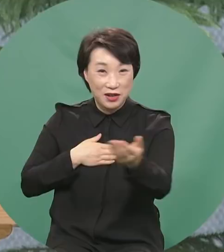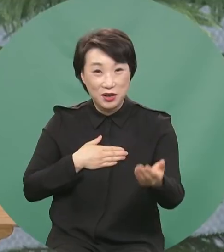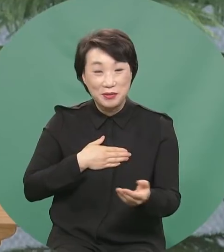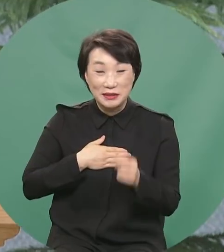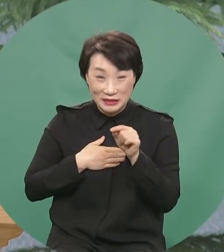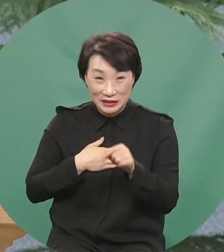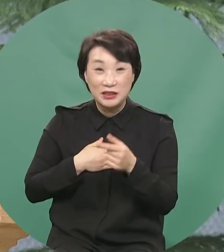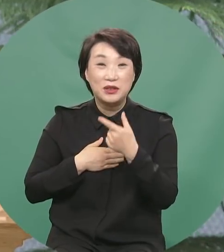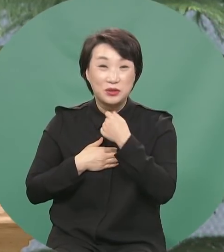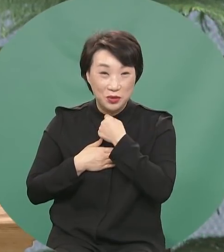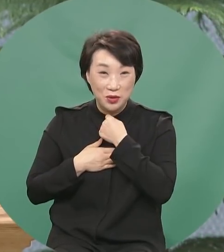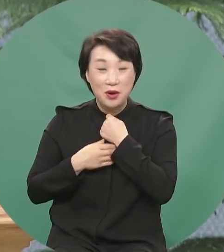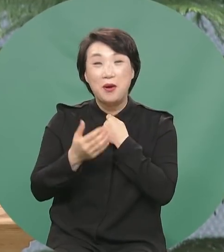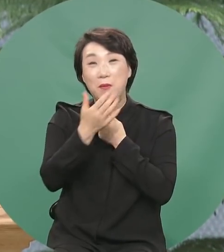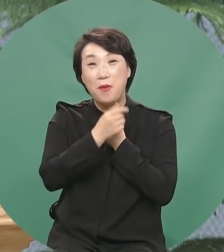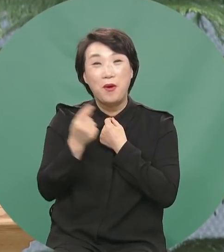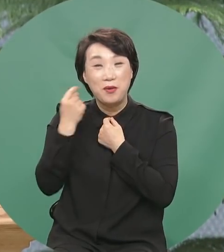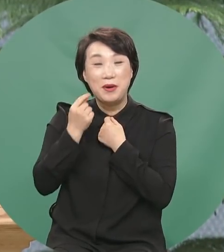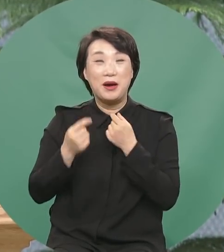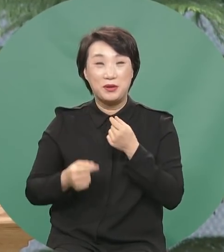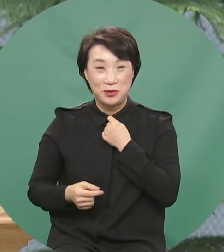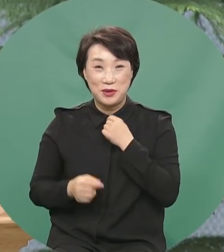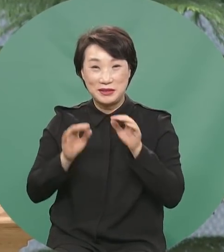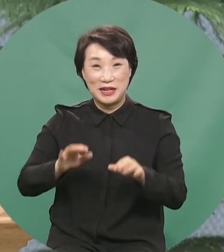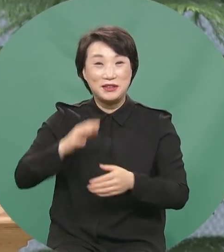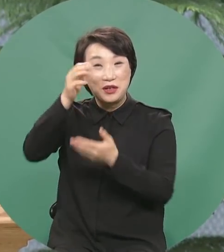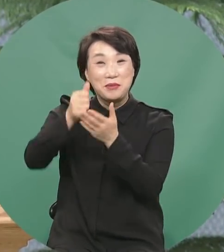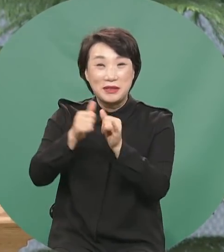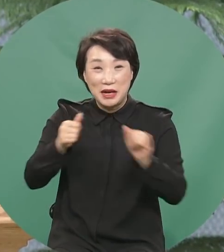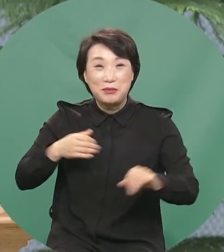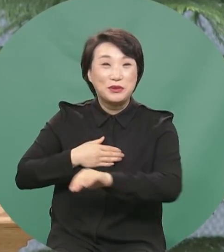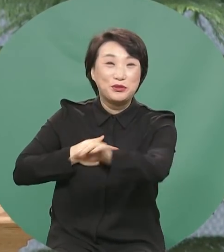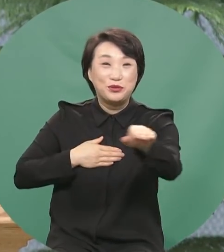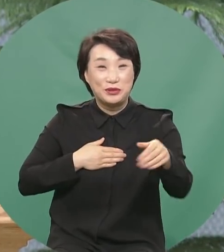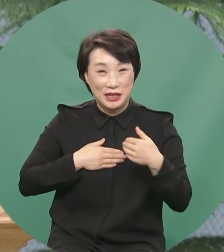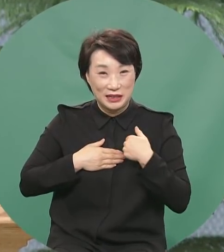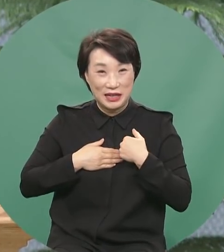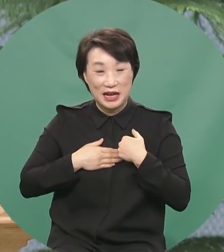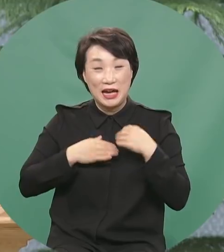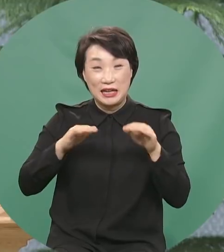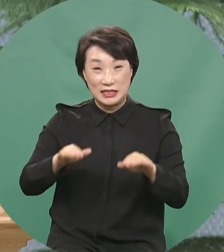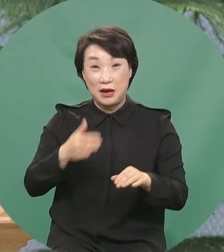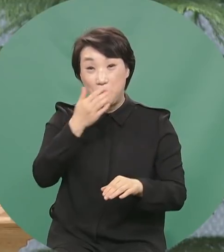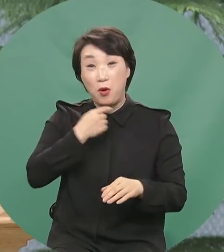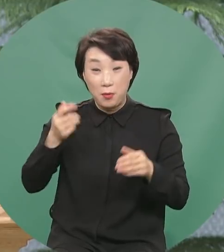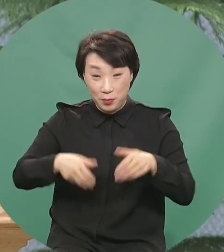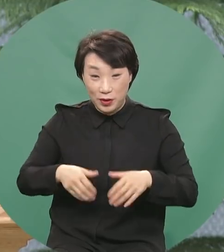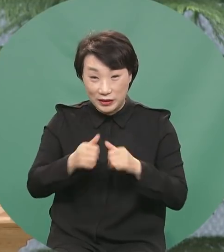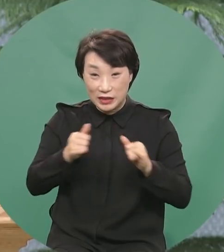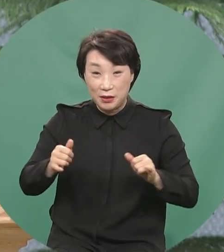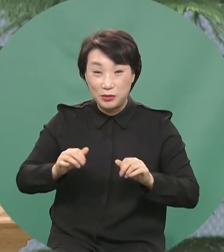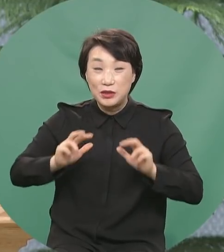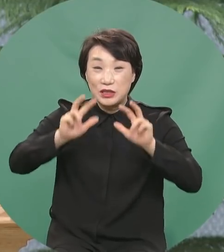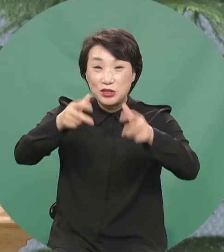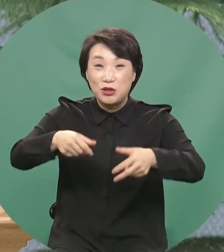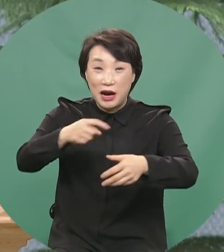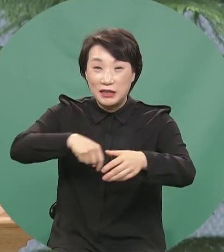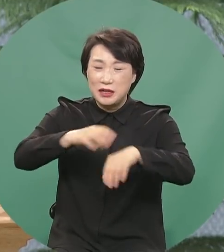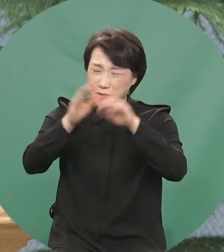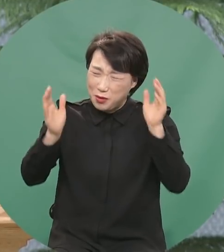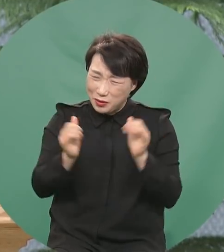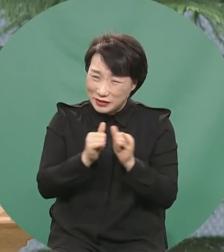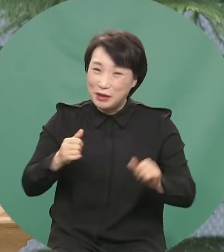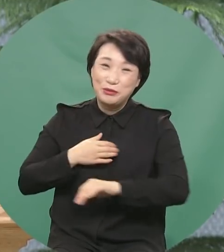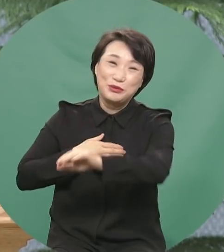소문을, 복음의 소문을 성령의 사람들로 하여금 복음이 필요한 지구촌에 있는